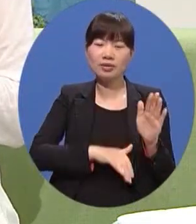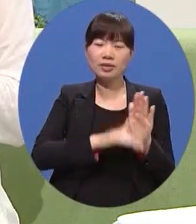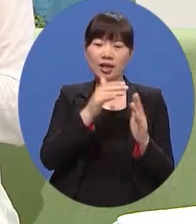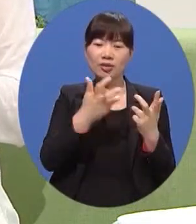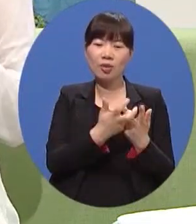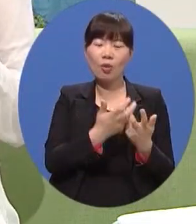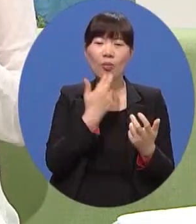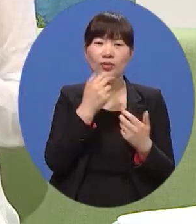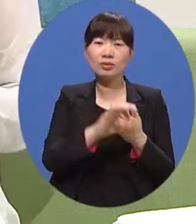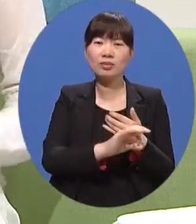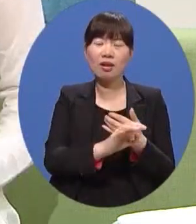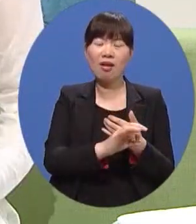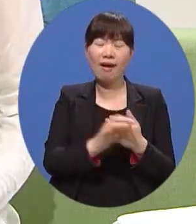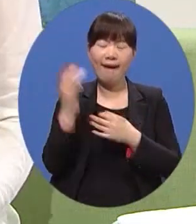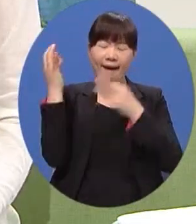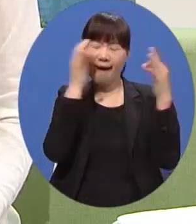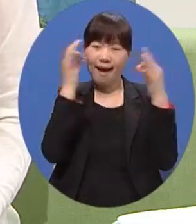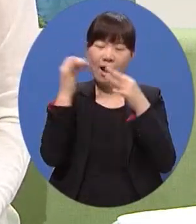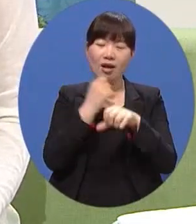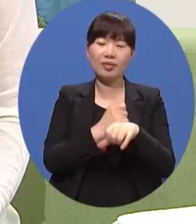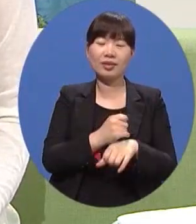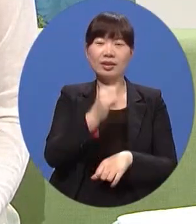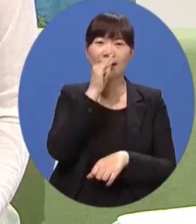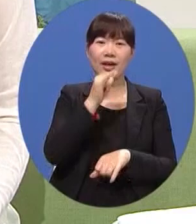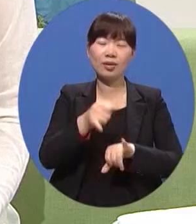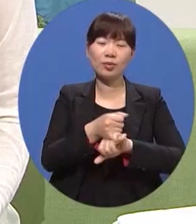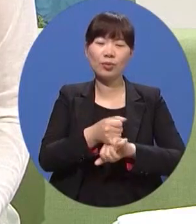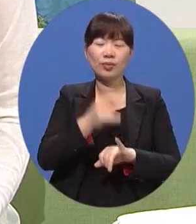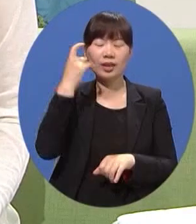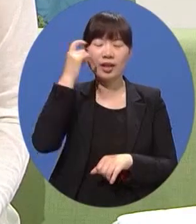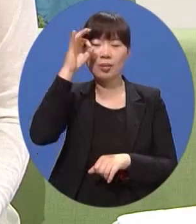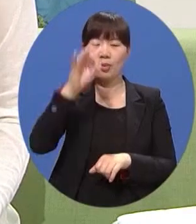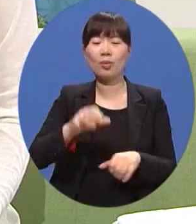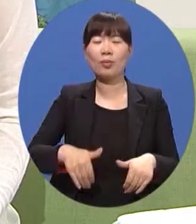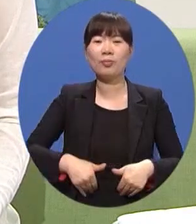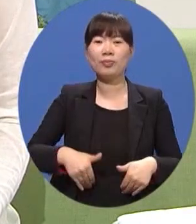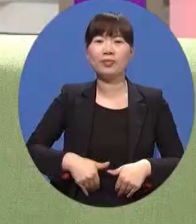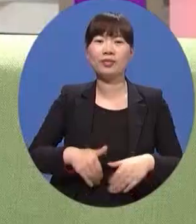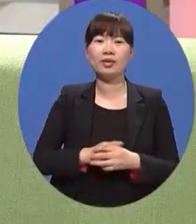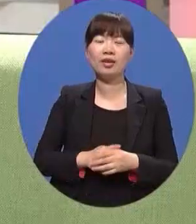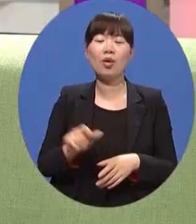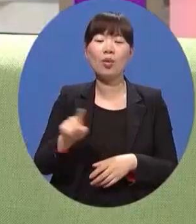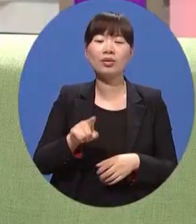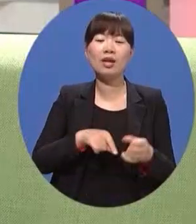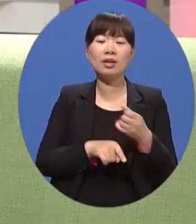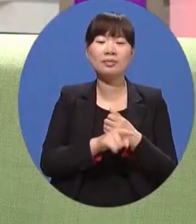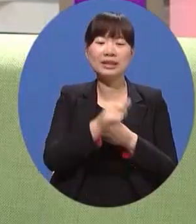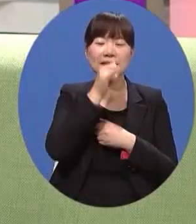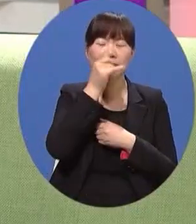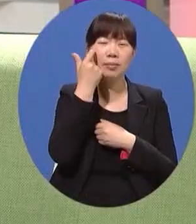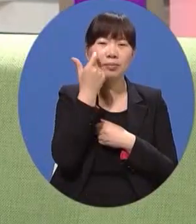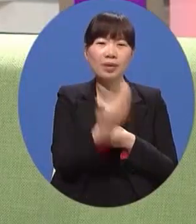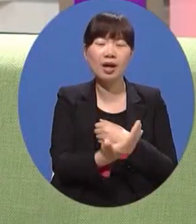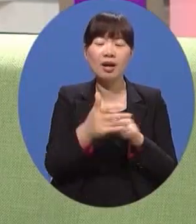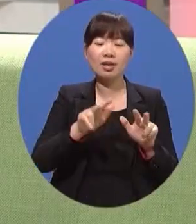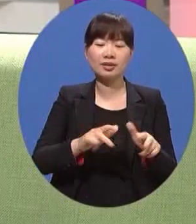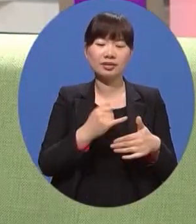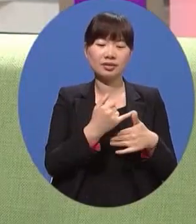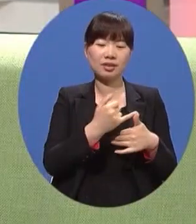않으면은 산만해질 수 있다 이 부분도 꼭 생각해봐야 될 것 같아요. 어떤 의미예요? 그렇습니다. 지금